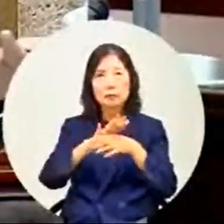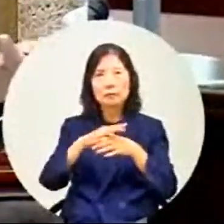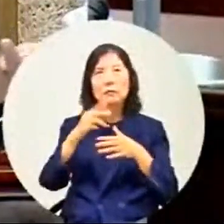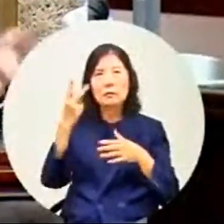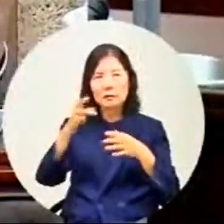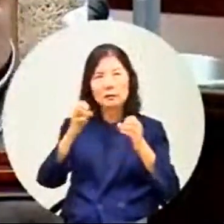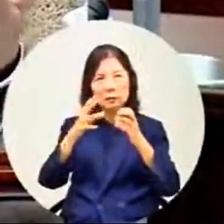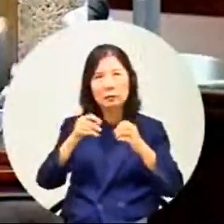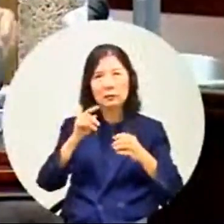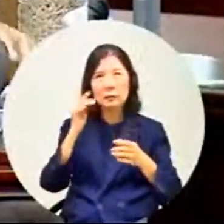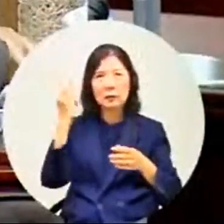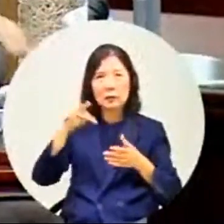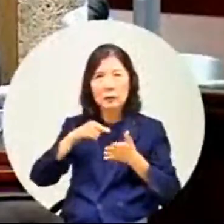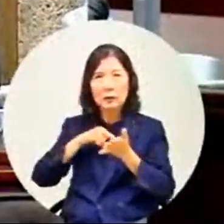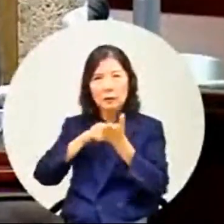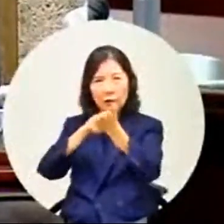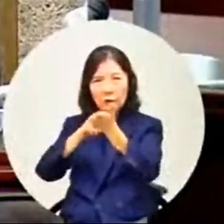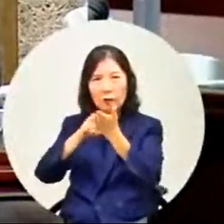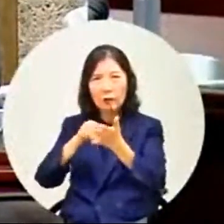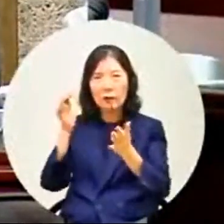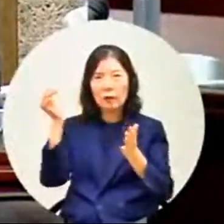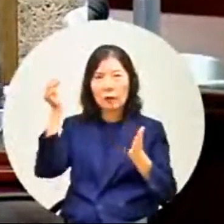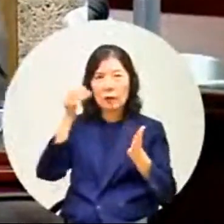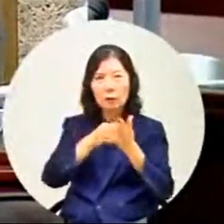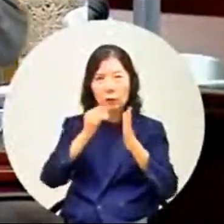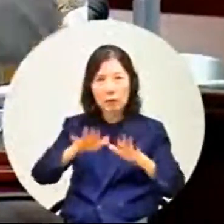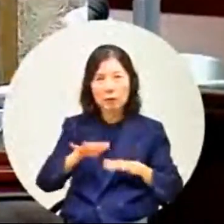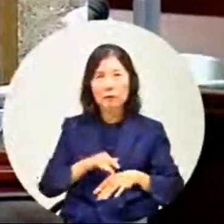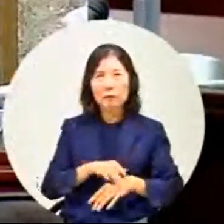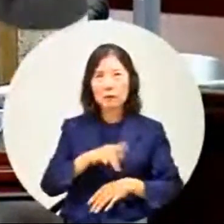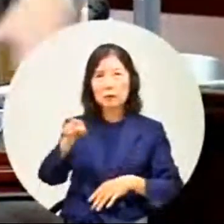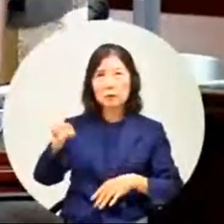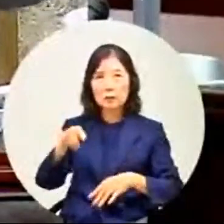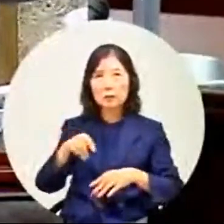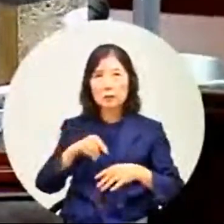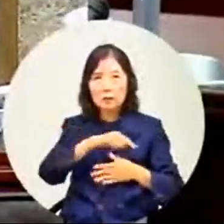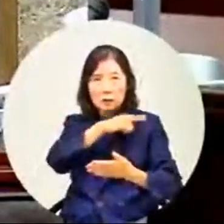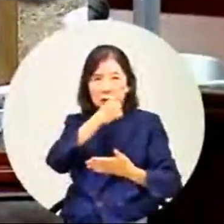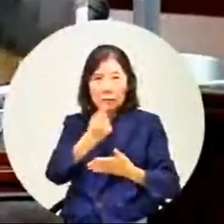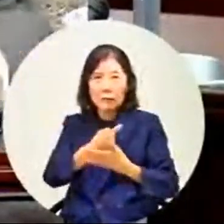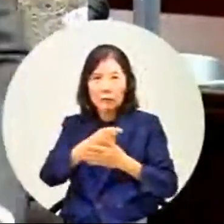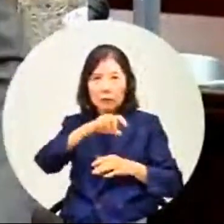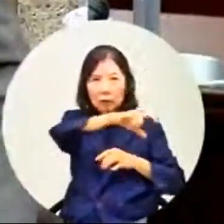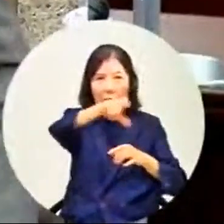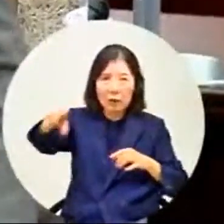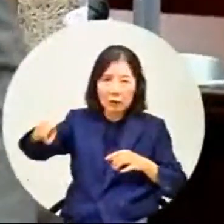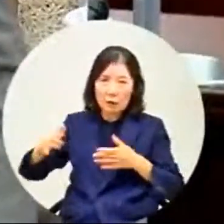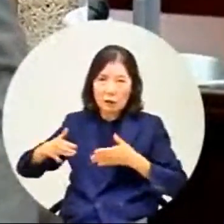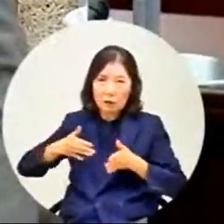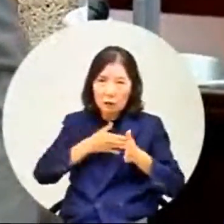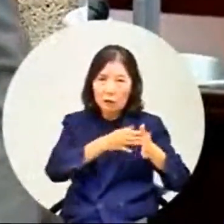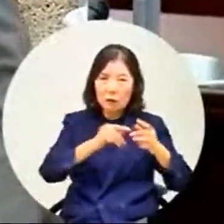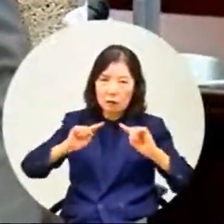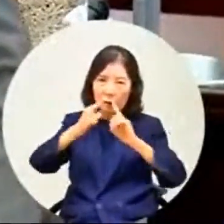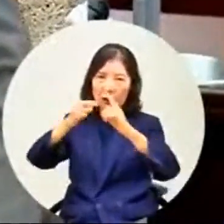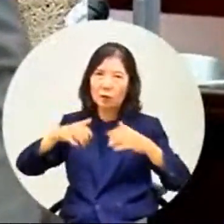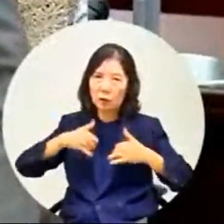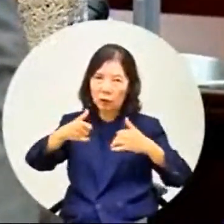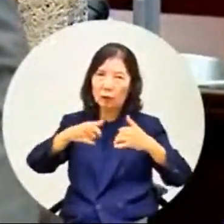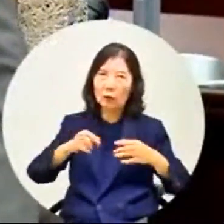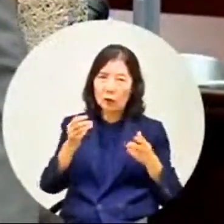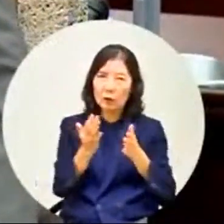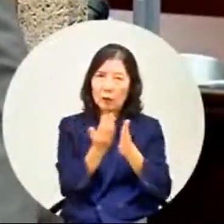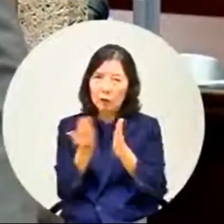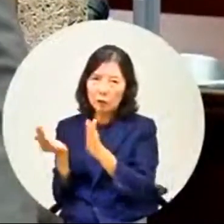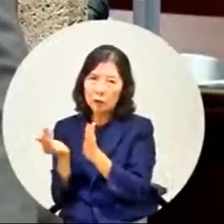们再去争取。到后面目前为止，他们是认为说啊，那你要整个环状轻轨，包括正义路段，也要整个整理之